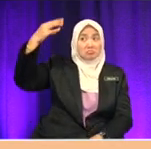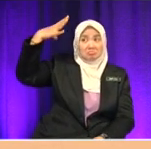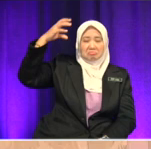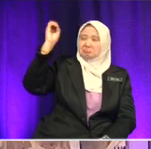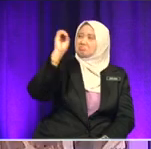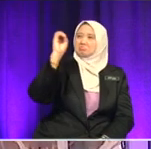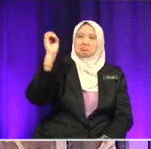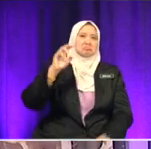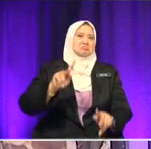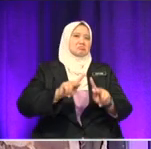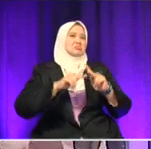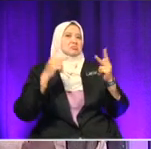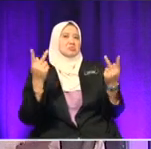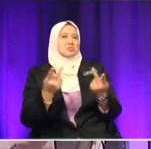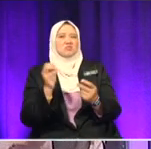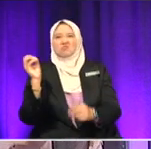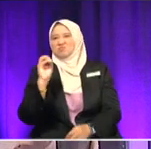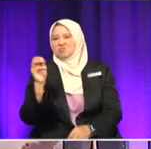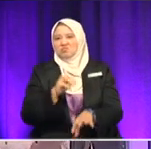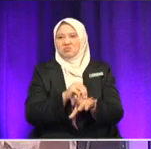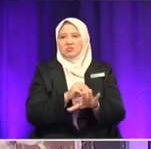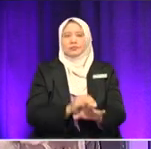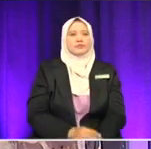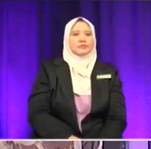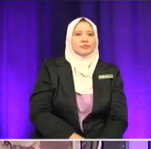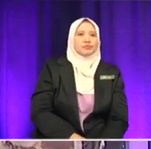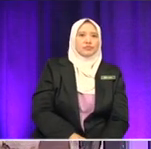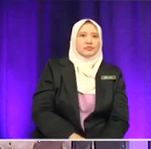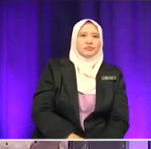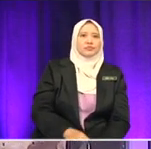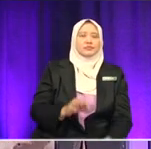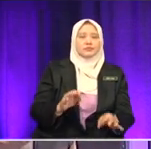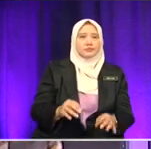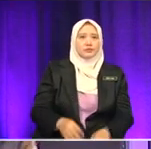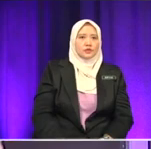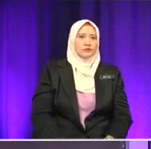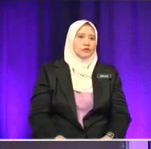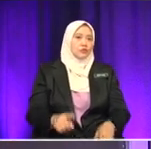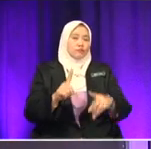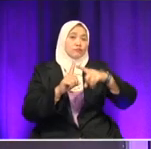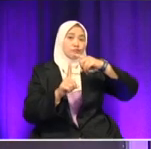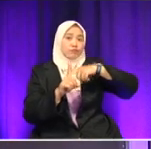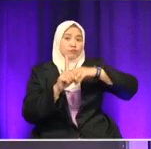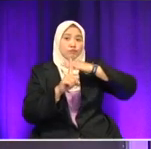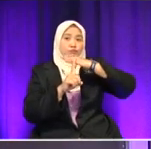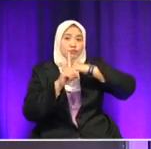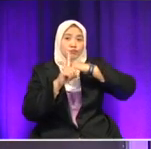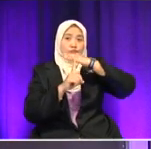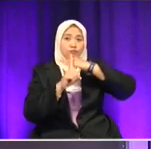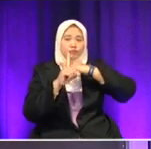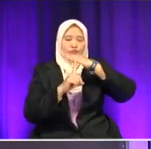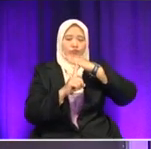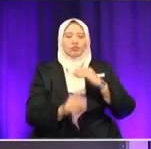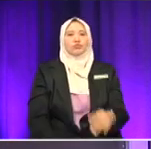kita lihat yang seterusnya, iaitu faktor suhu. Kita ada tiga suhu ya di sini, iaitu suhu tinggi, suhu bilik